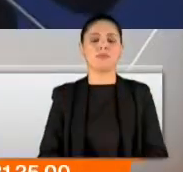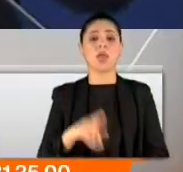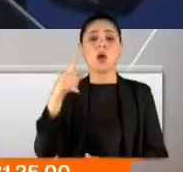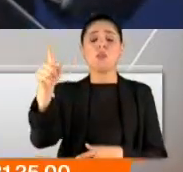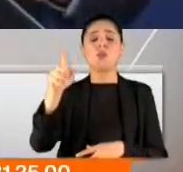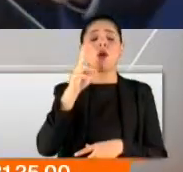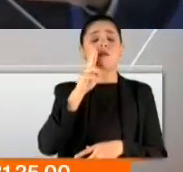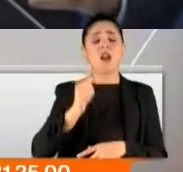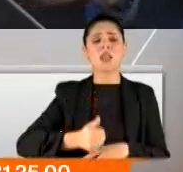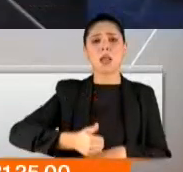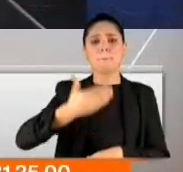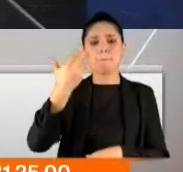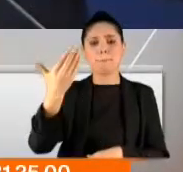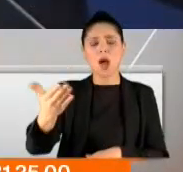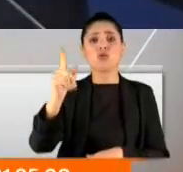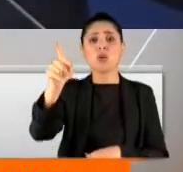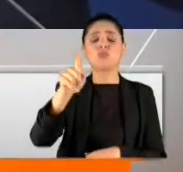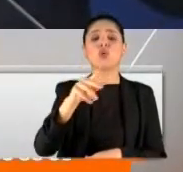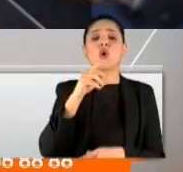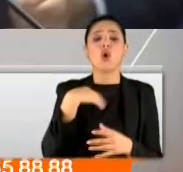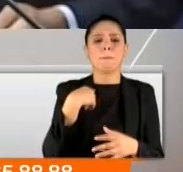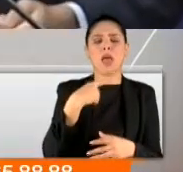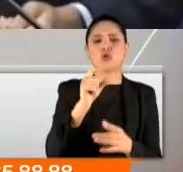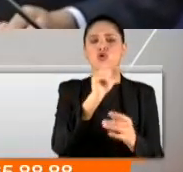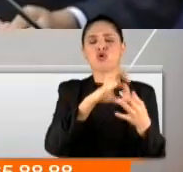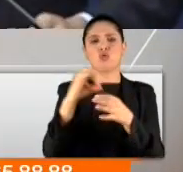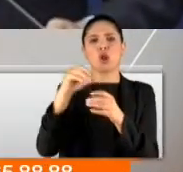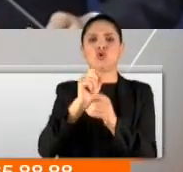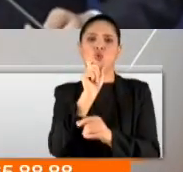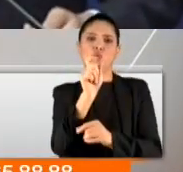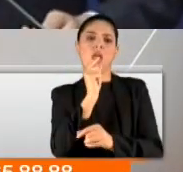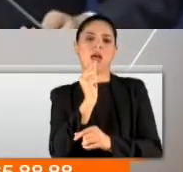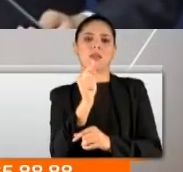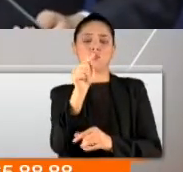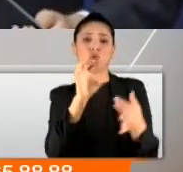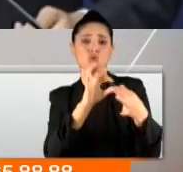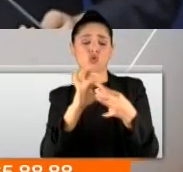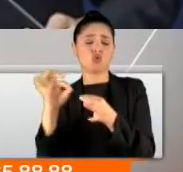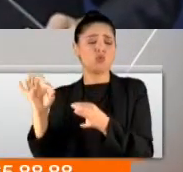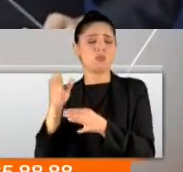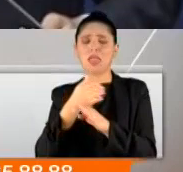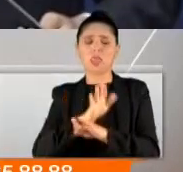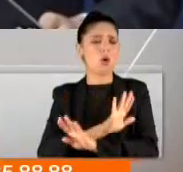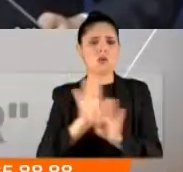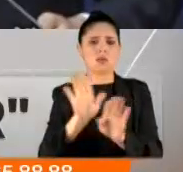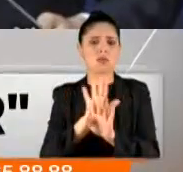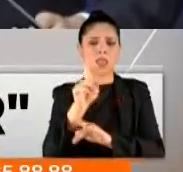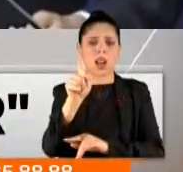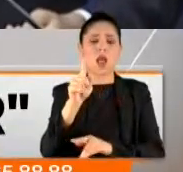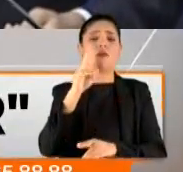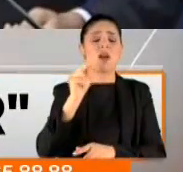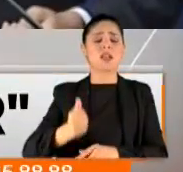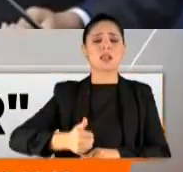Macron zaman zaman konuşmalarında onu şu şekilde uyardım gibisinden cümleler kuruyor. Arkadaşlar bu cümlelerin hiçbiri doğru değil. Sayın